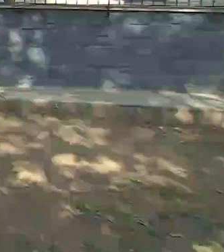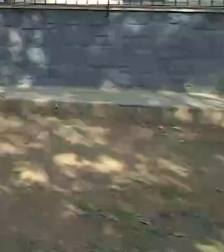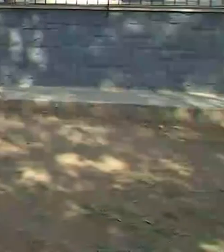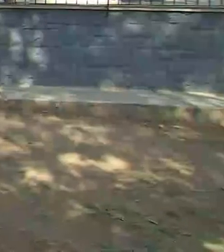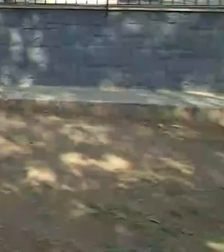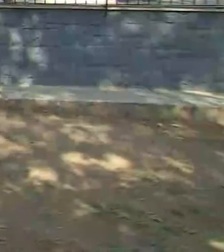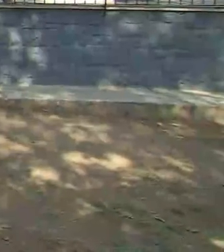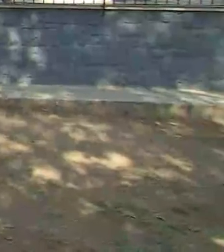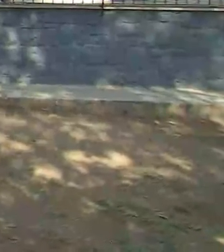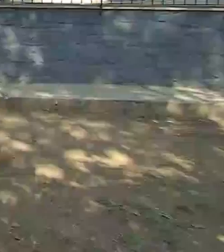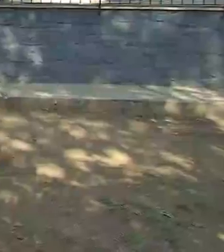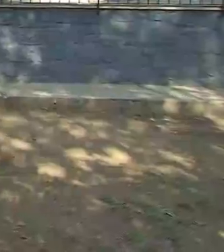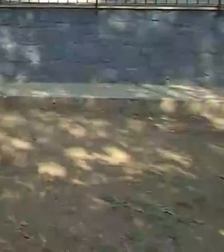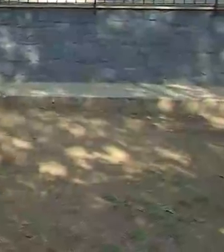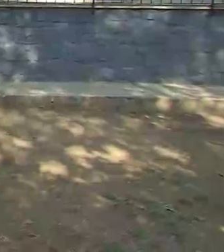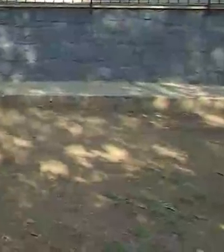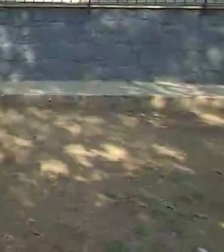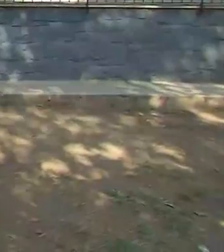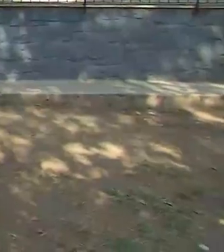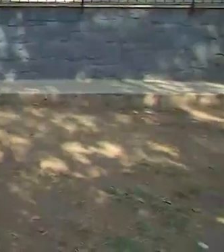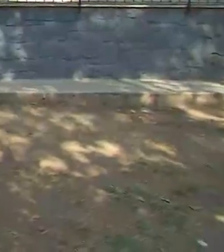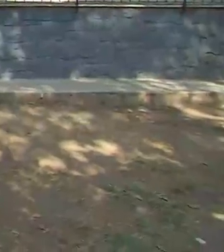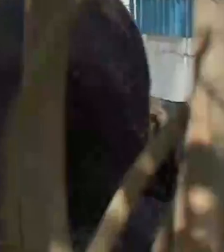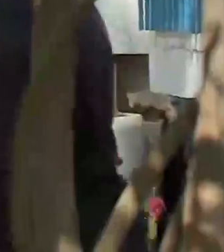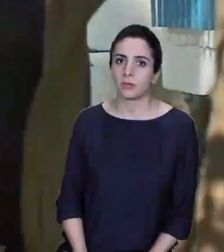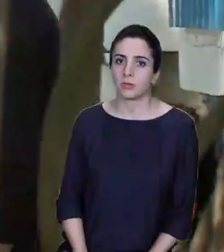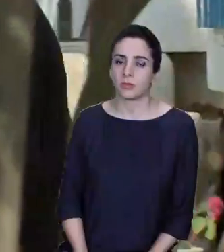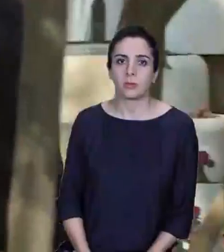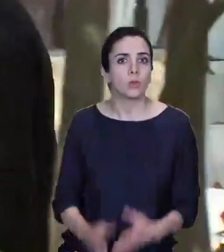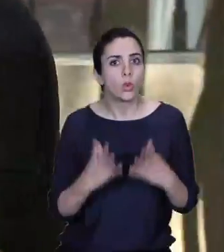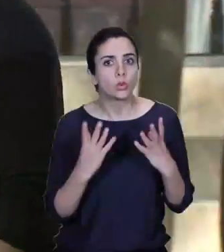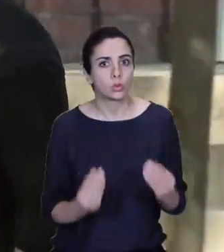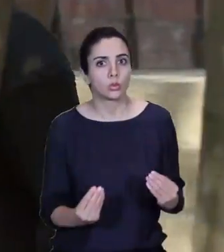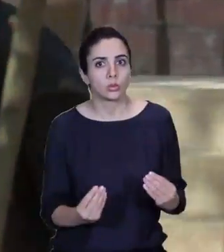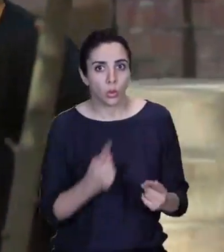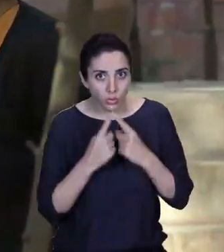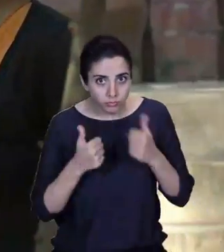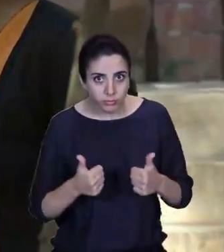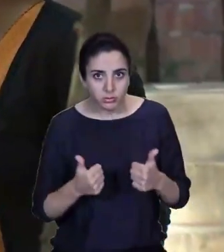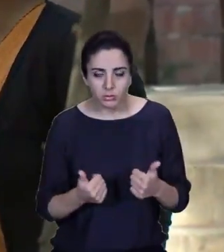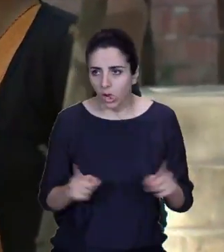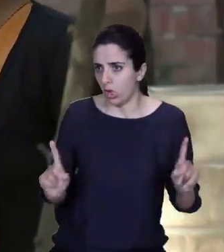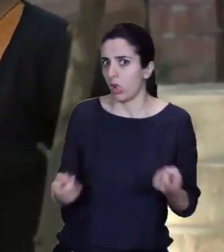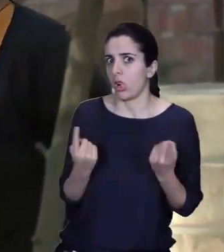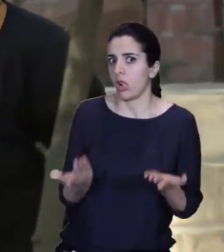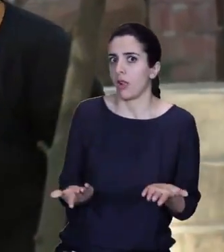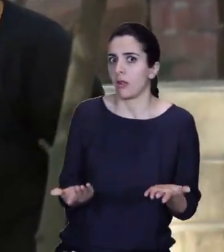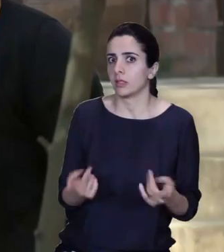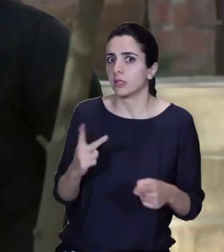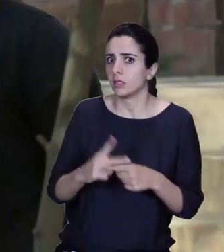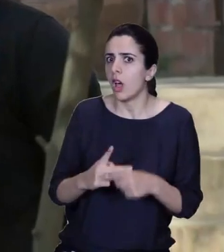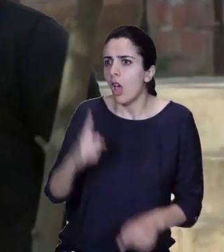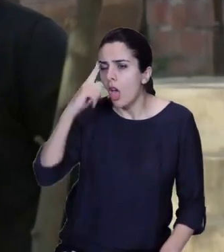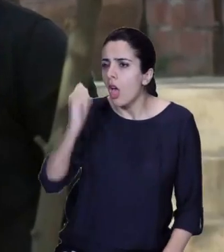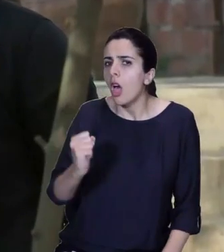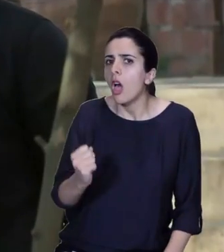Tekrar sarıldılar. Sevim bahçede dolanıyor. Yener evden çıktı. Ne oldu? Konuşabildin mi? Ne konuşması ya? Zehra bildiğin